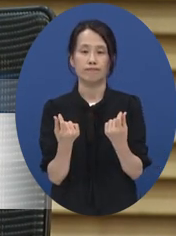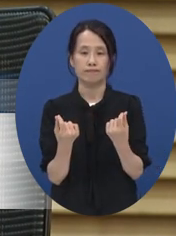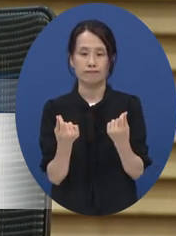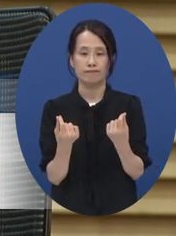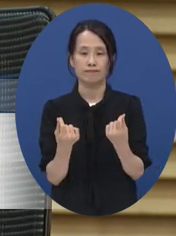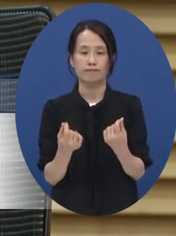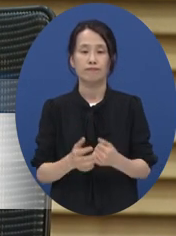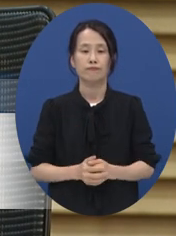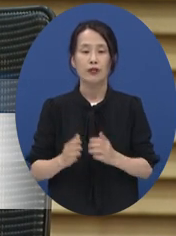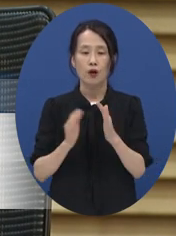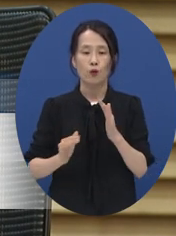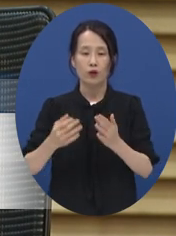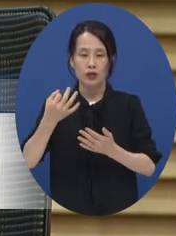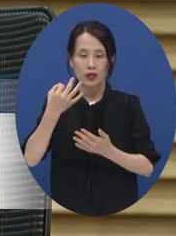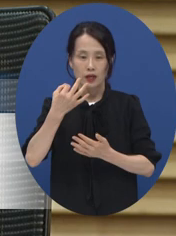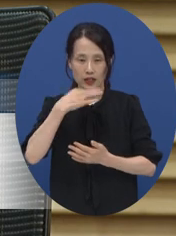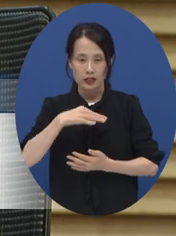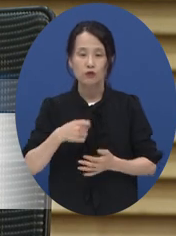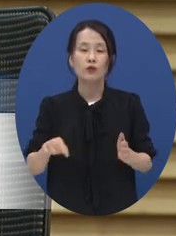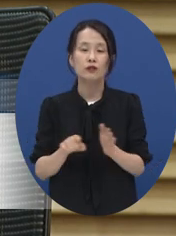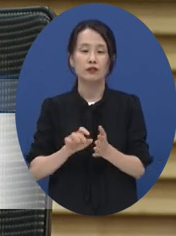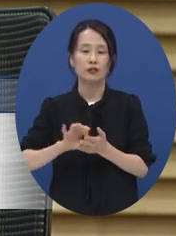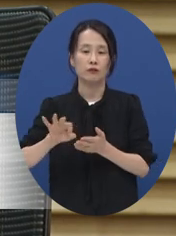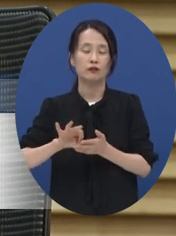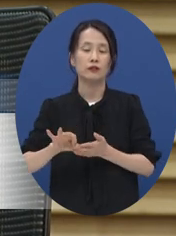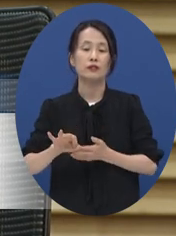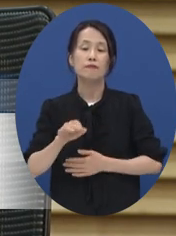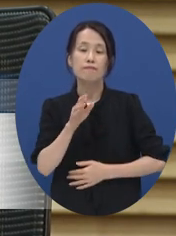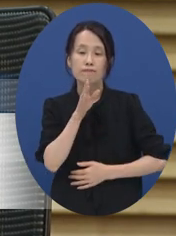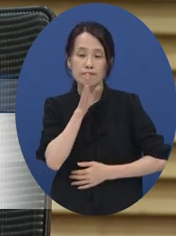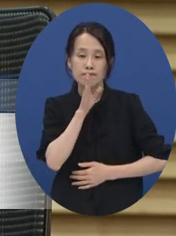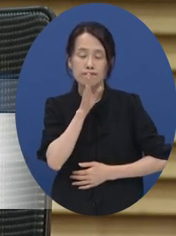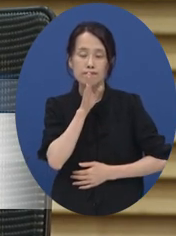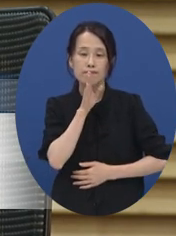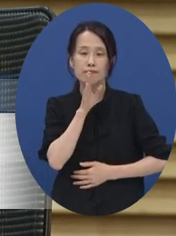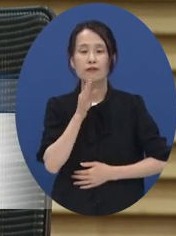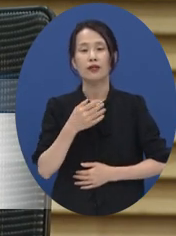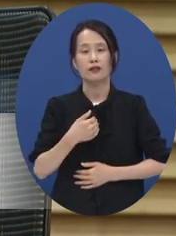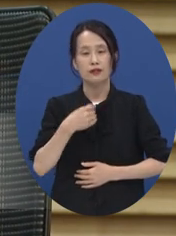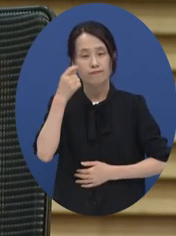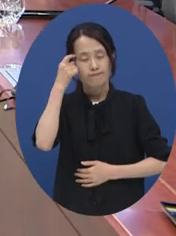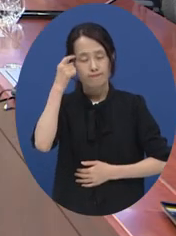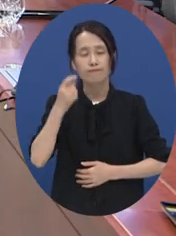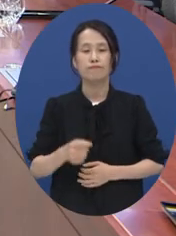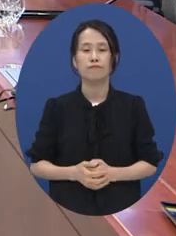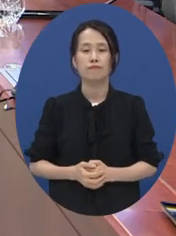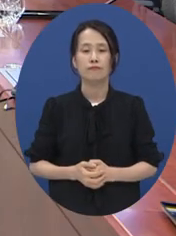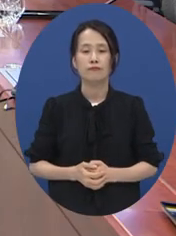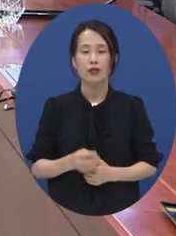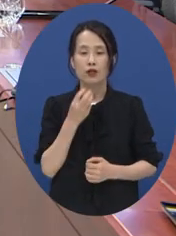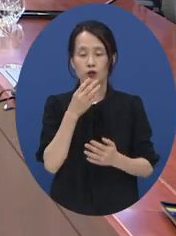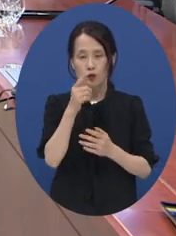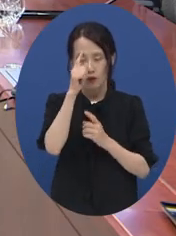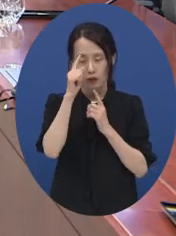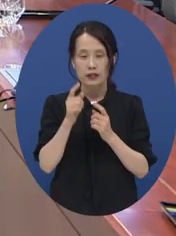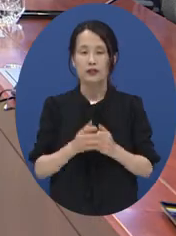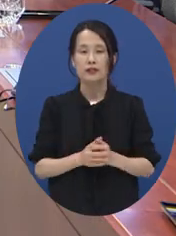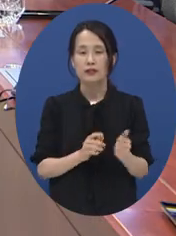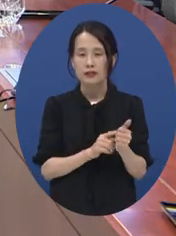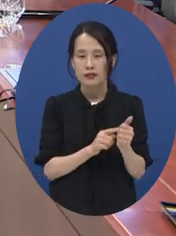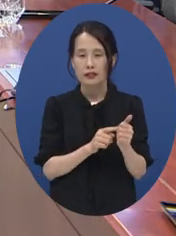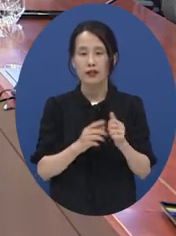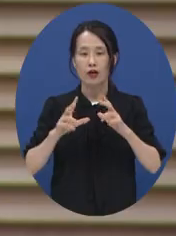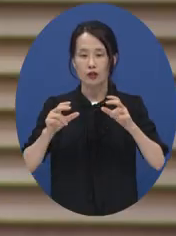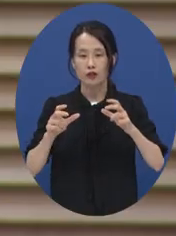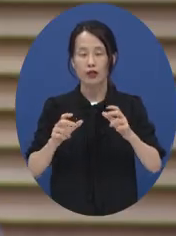취득하는 것이 맞다. 공공의 이익을 위해서 사용되는 것이 맞다고 하는 것이 제 생각입니다. 이 지사는 성남시 대장지구